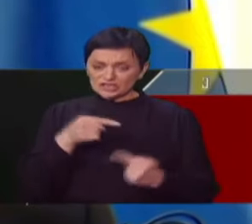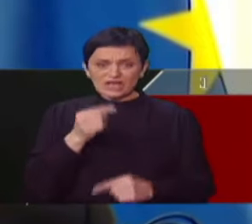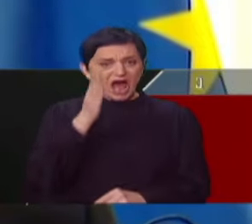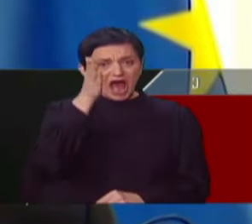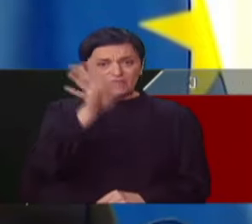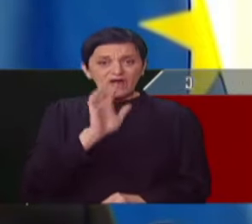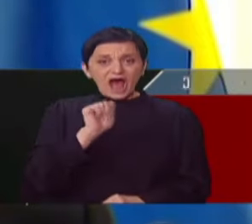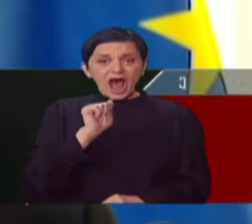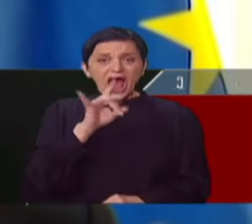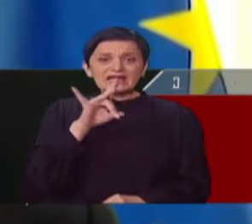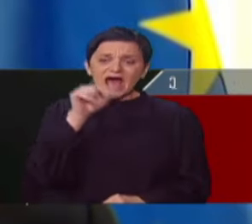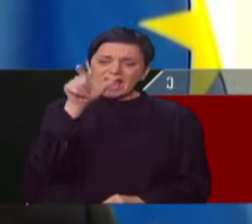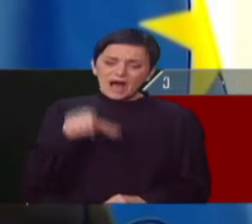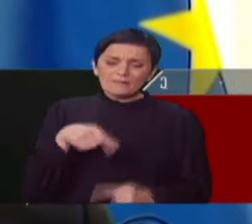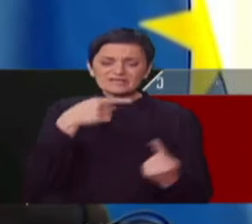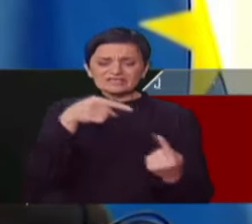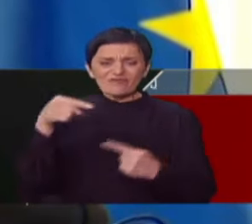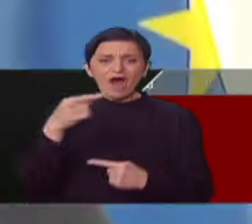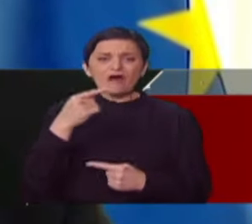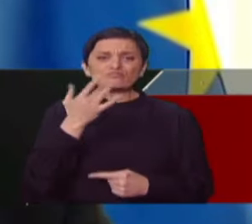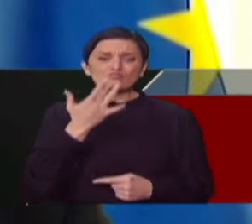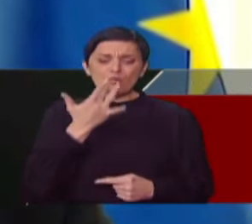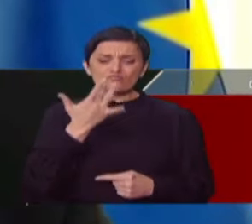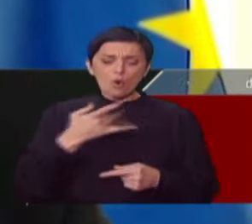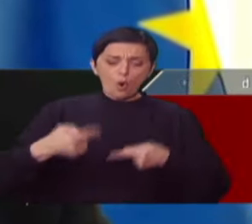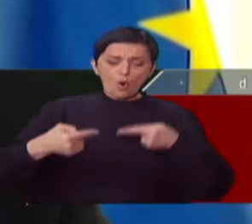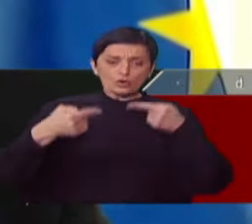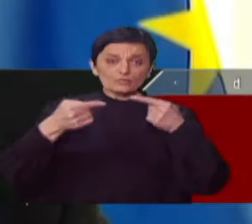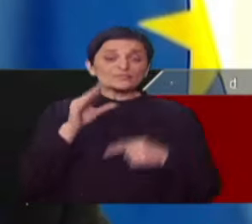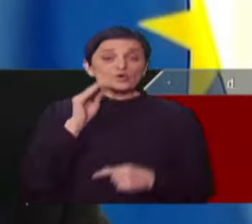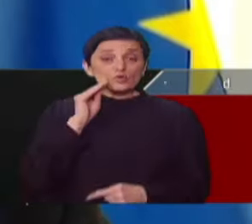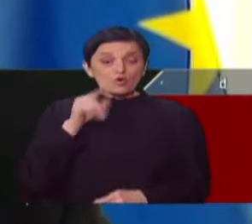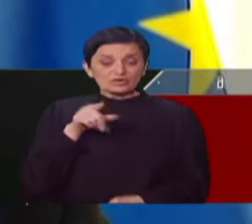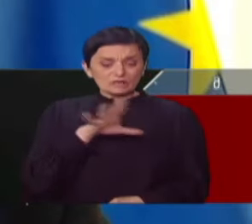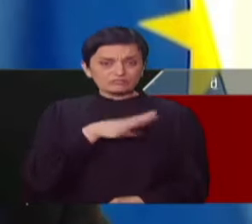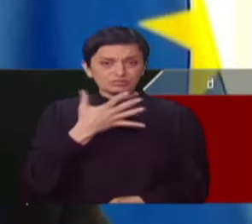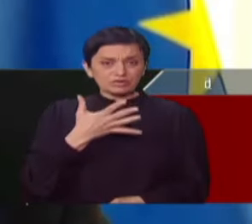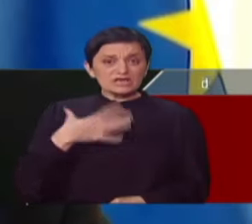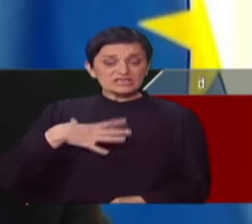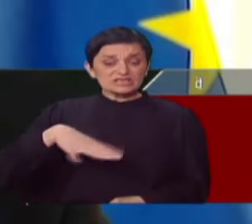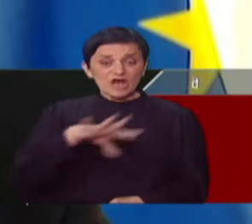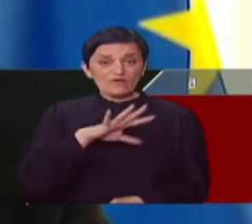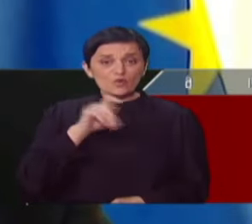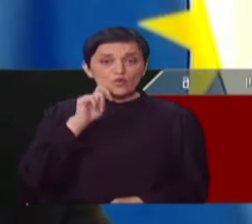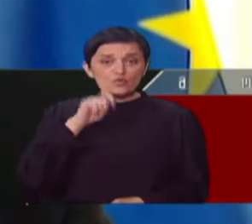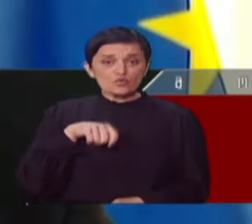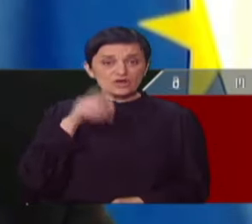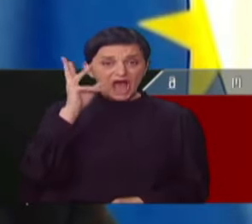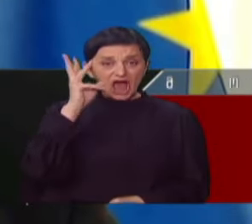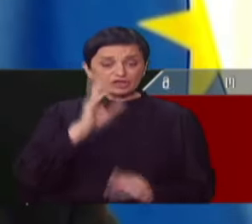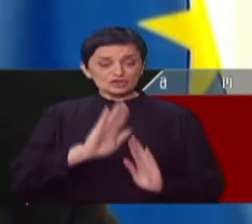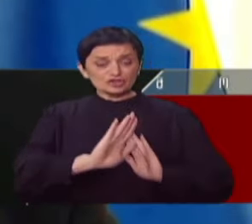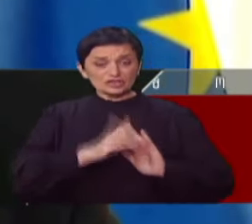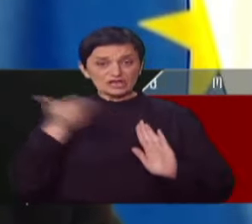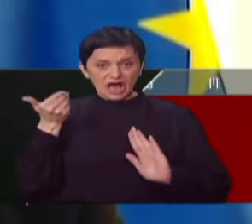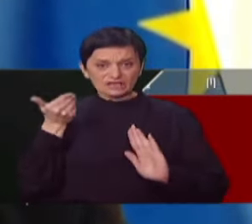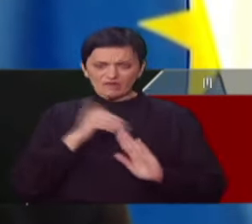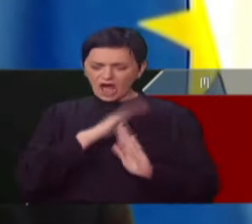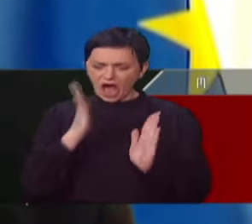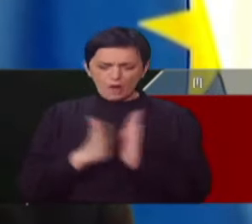ვაპირებთ არახამიასთან თუ სხვა პოლიტიკოსებთან პოლემიკაში შესვლას. როდესაც ხდებოდა საქართველოდან უკრაინის ელჩის გაწვევა,